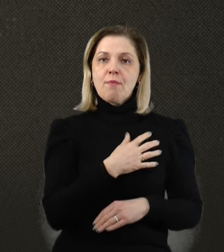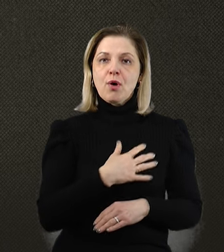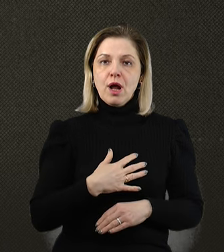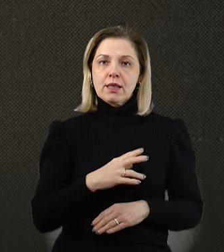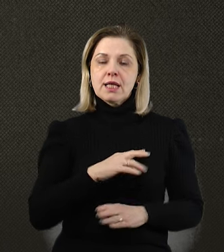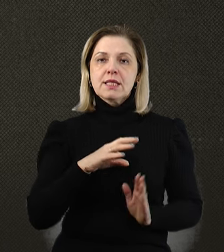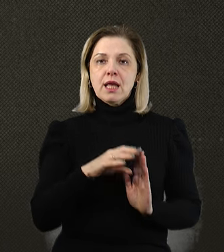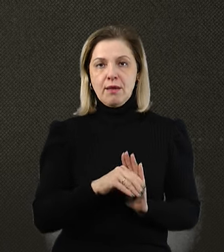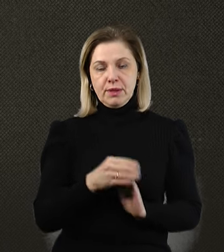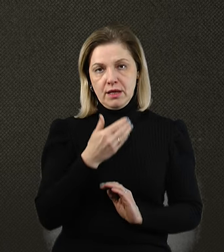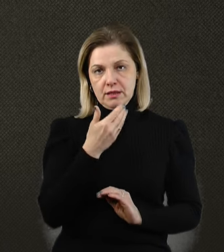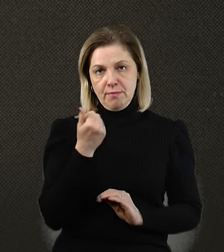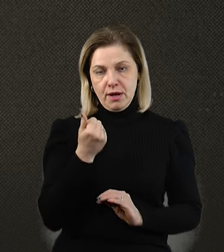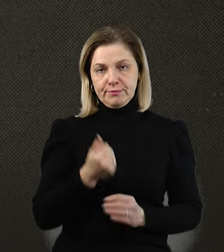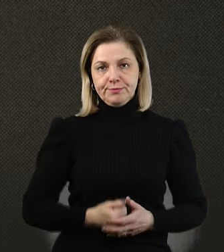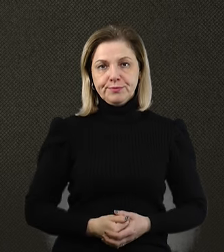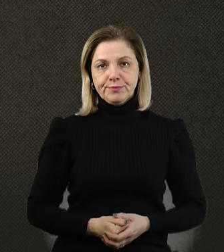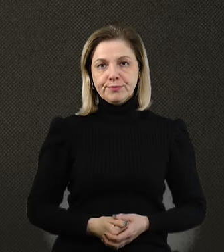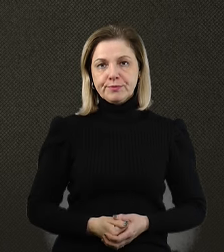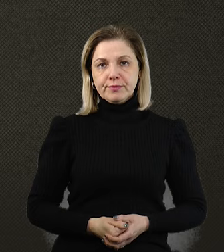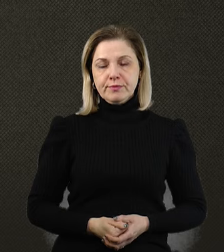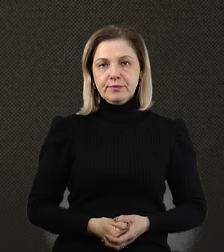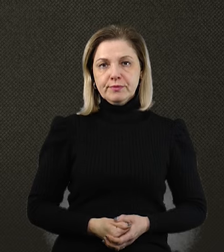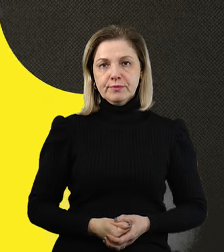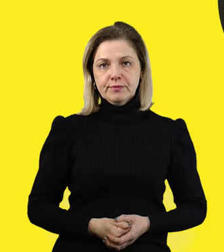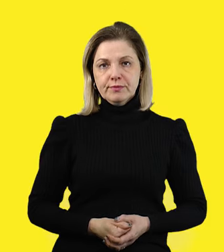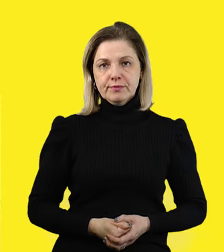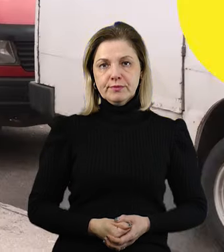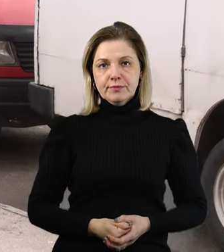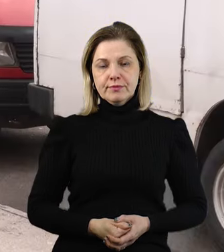та загиблих немає, повідомили у військовій адміністрації.